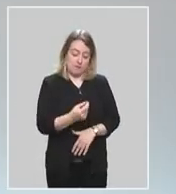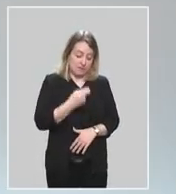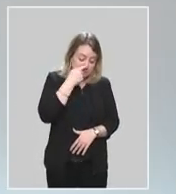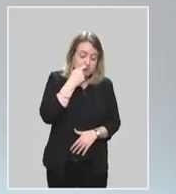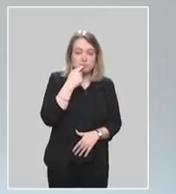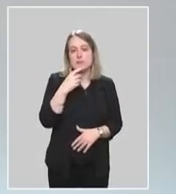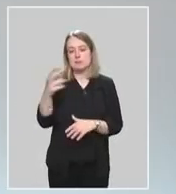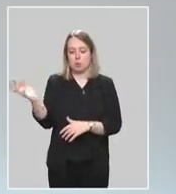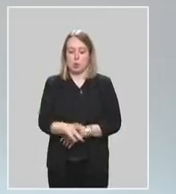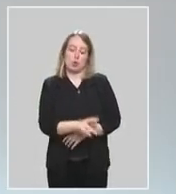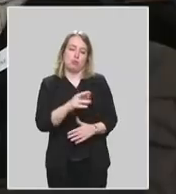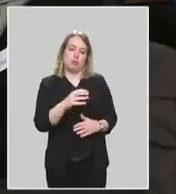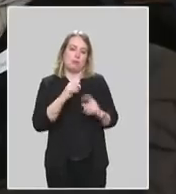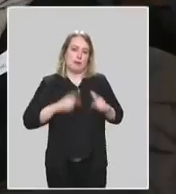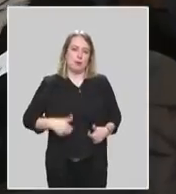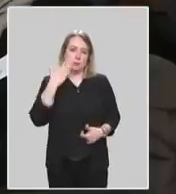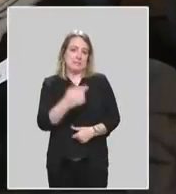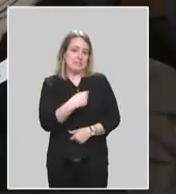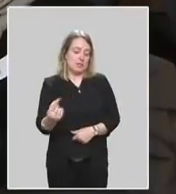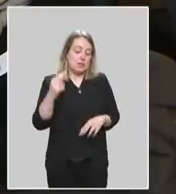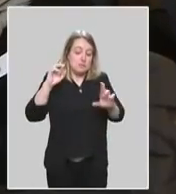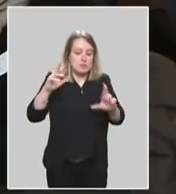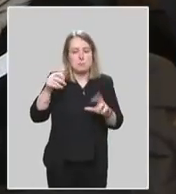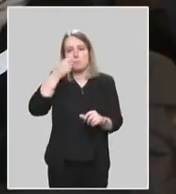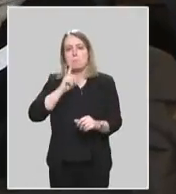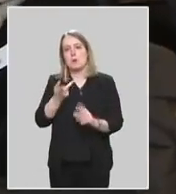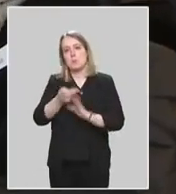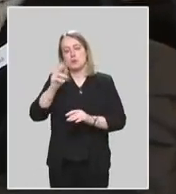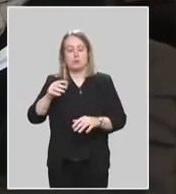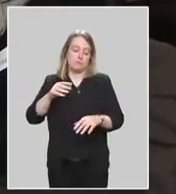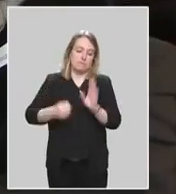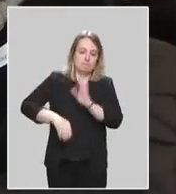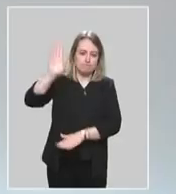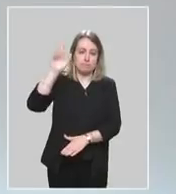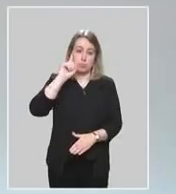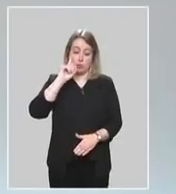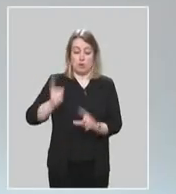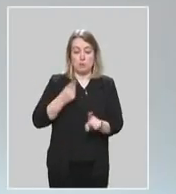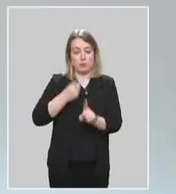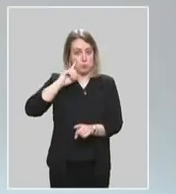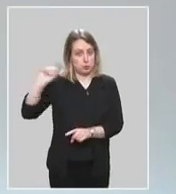permet de revenir en classe, ce qui est évidemment quelque chose d'important pour tous.